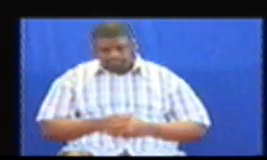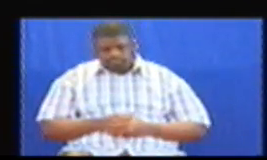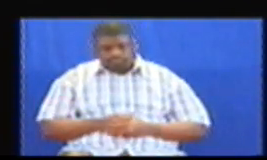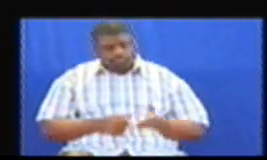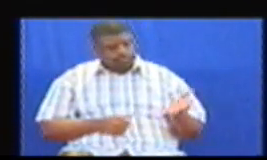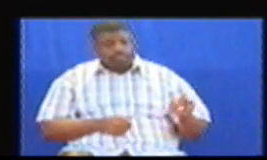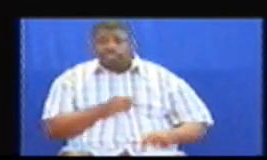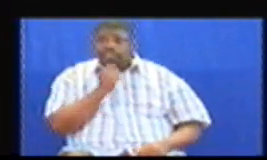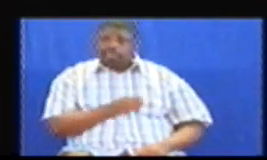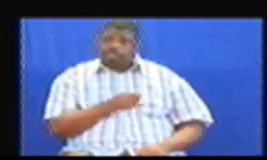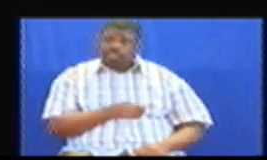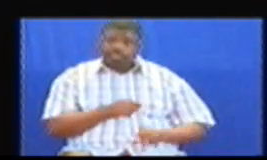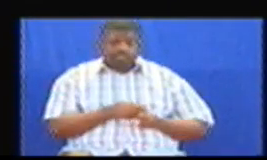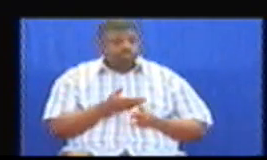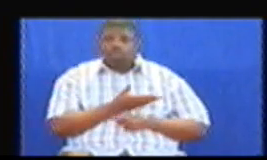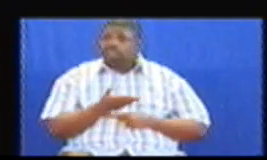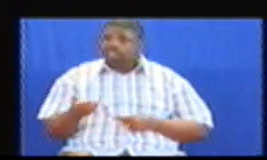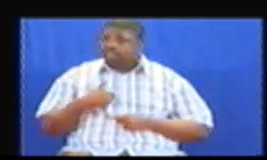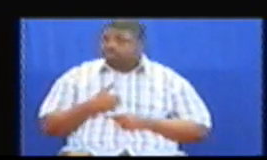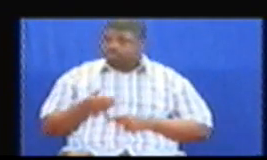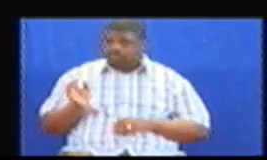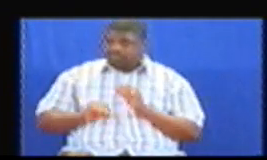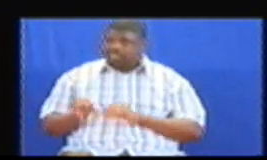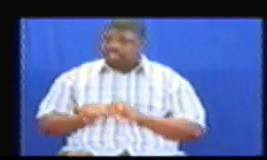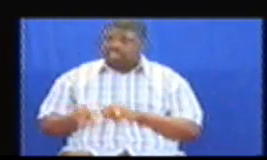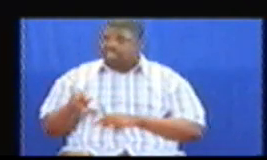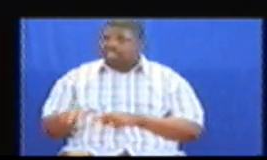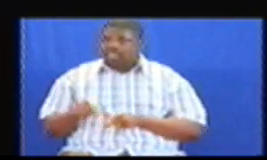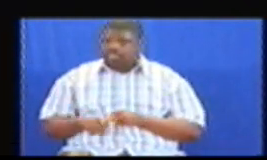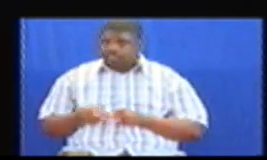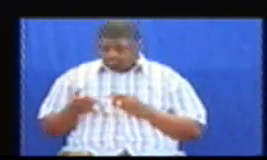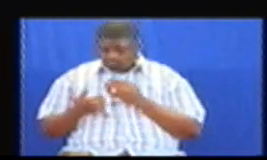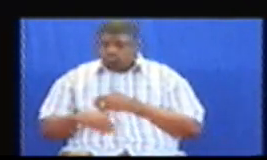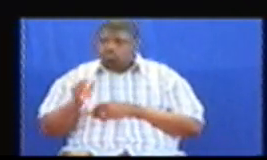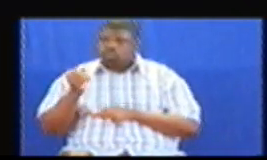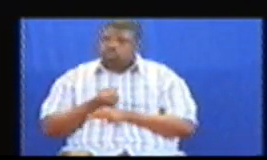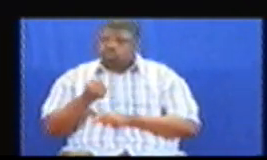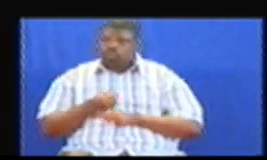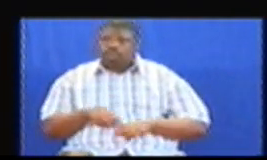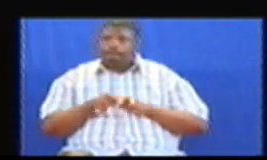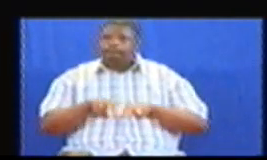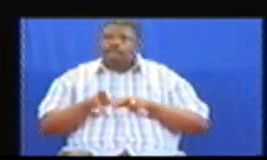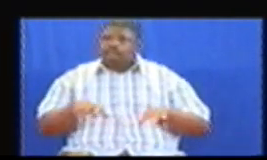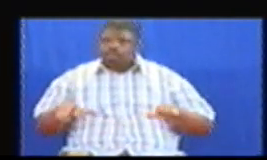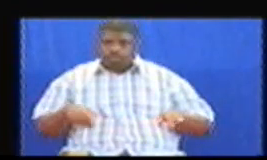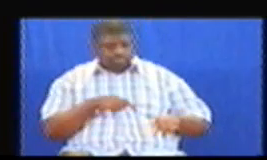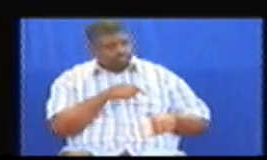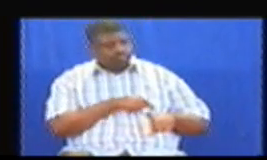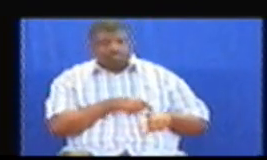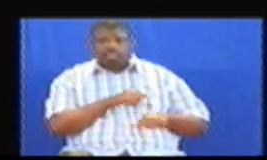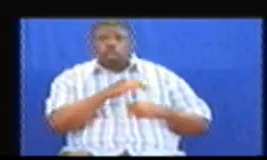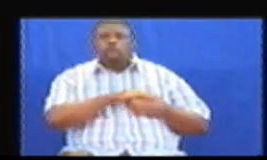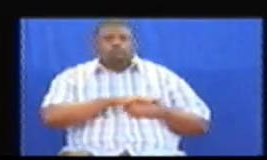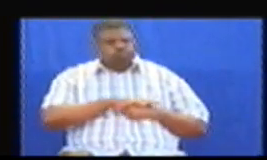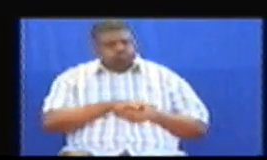Mheshimiwa Spika, swala jingine ambalo ningependa kulichangia ni mwenendo wa shughuli za mahakama katika kipindi hichi cha corona.